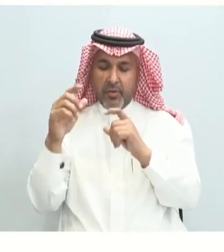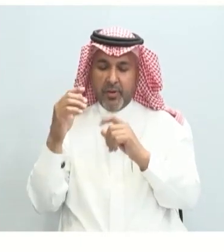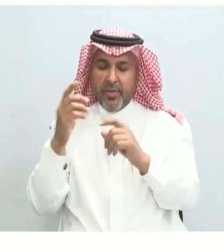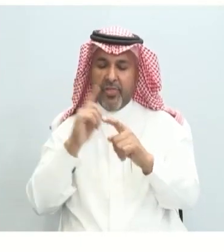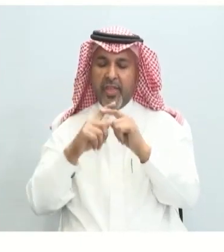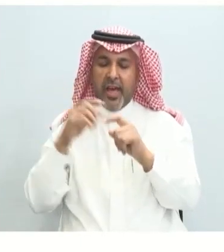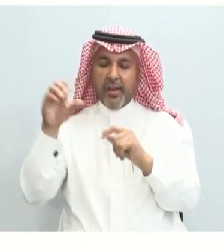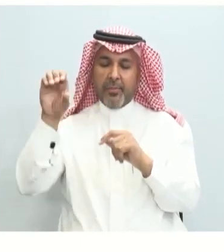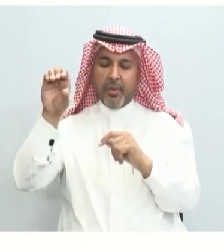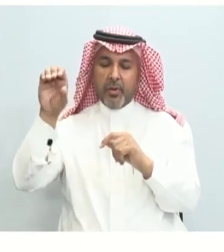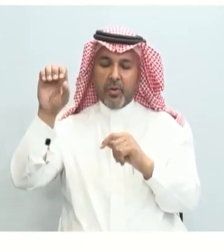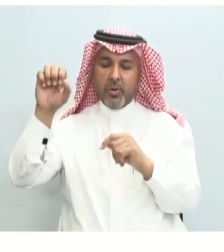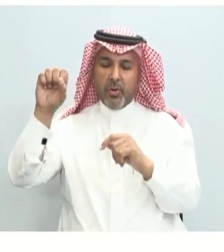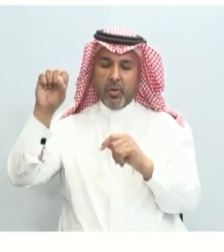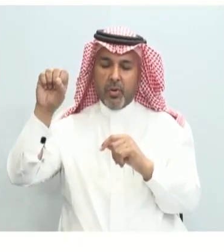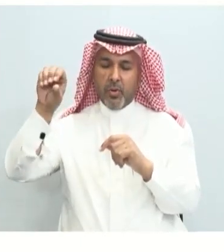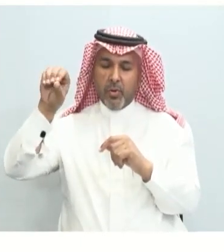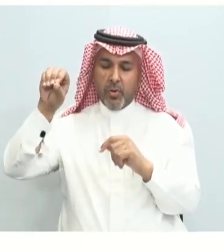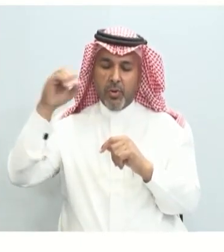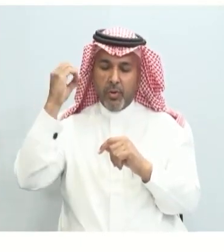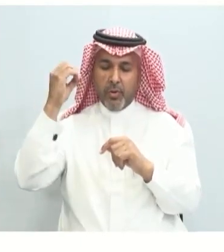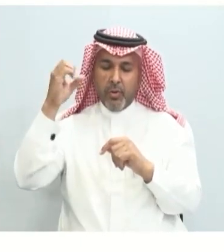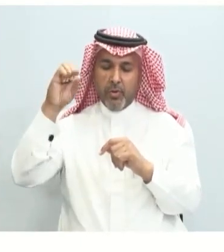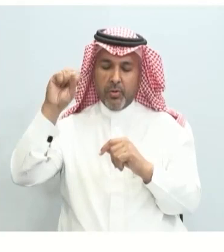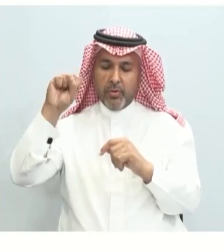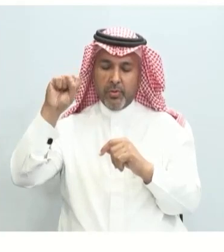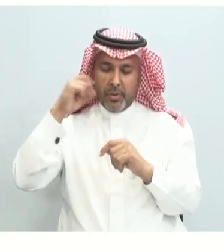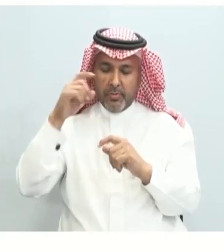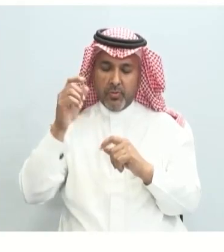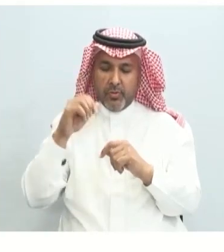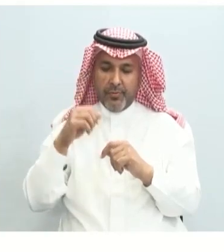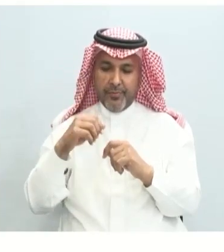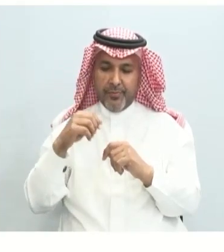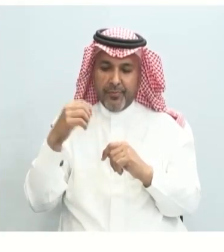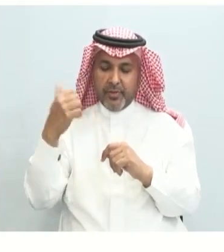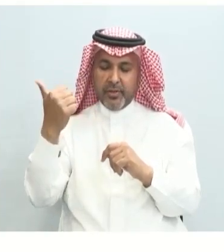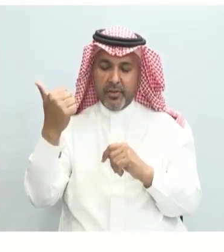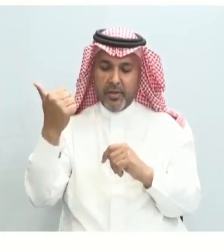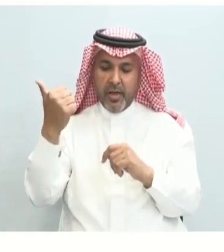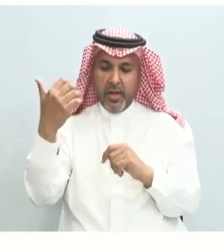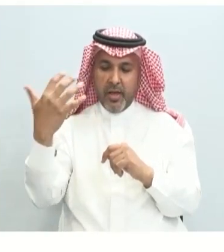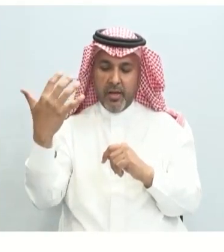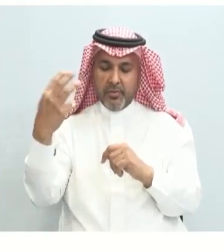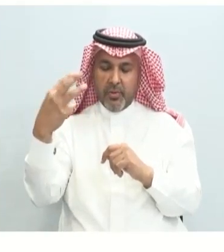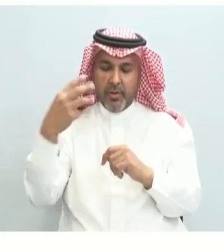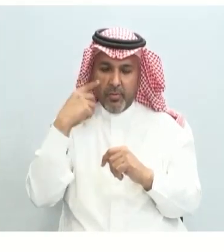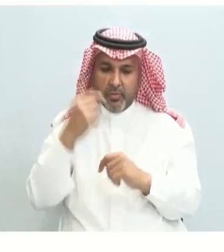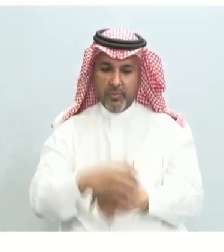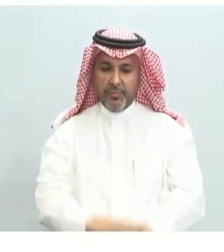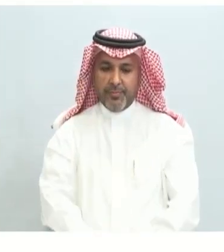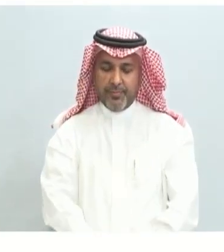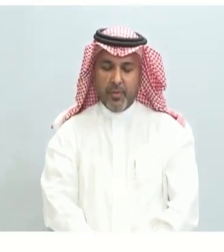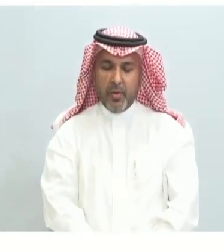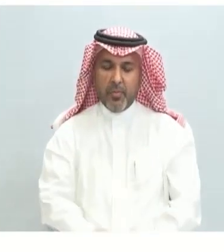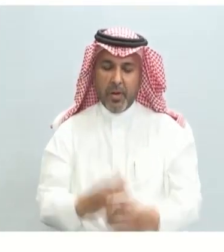كوساين 35 درجه بهذا الشكل بحسبها مره واحده بالاله الحاسبه اقول جذر